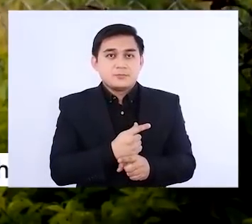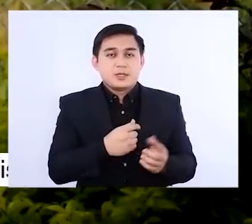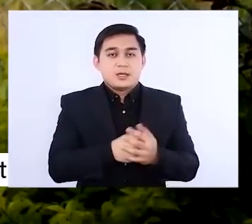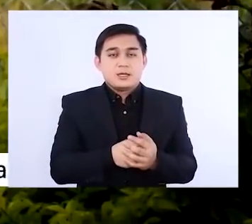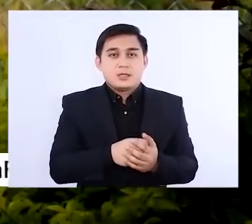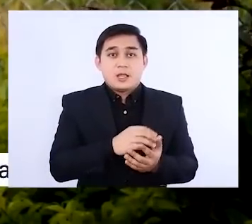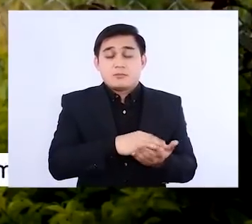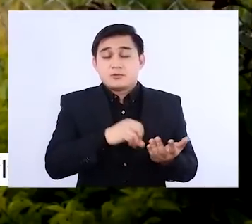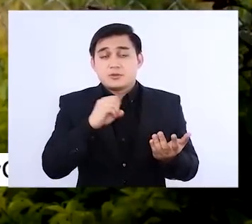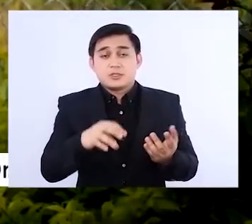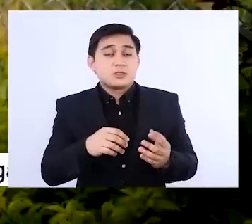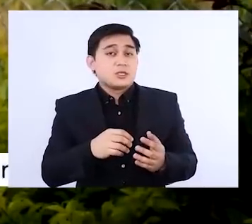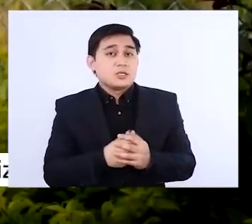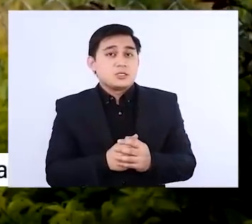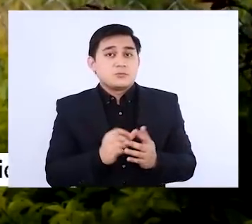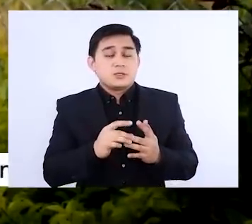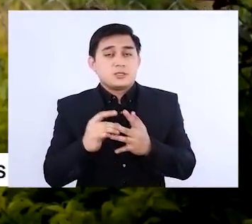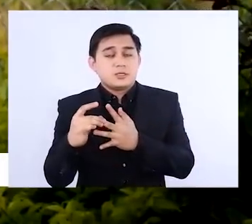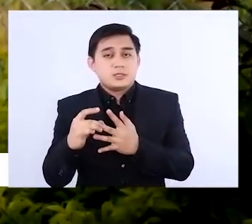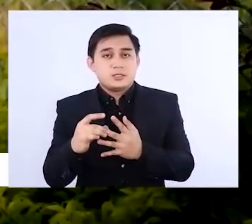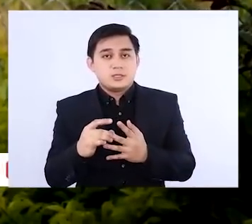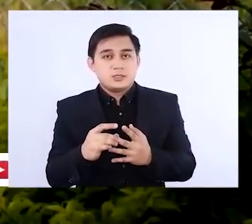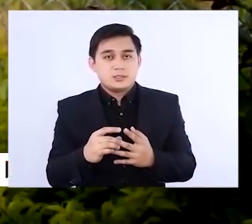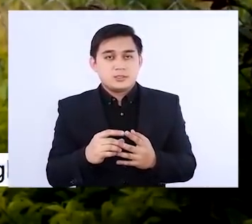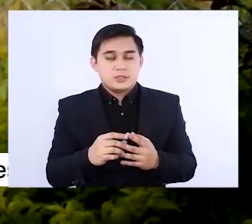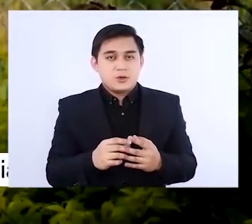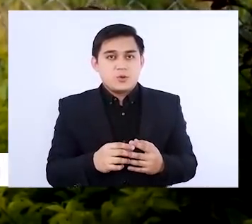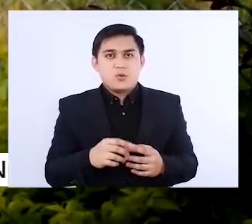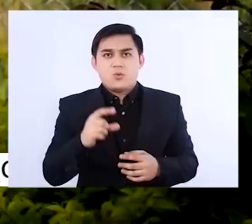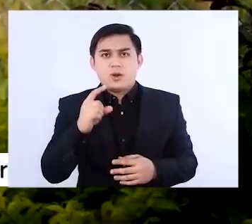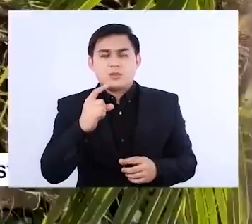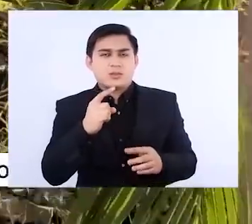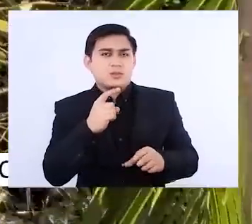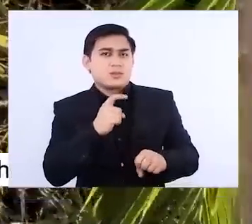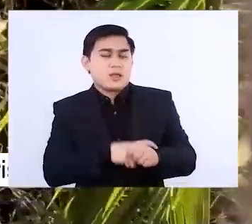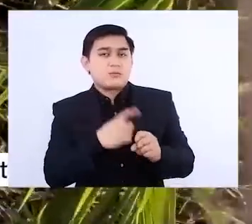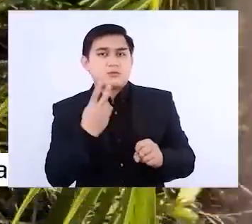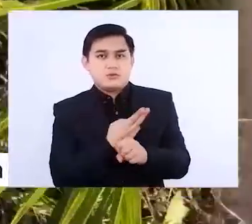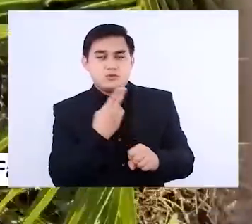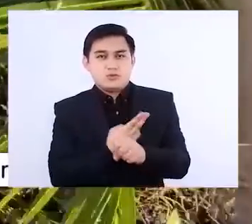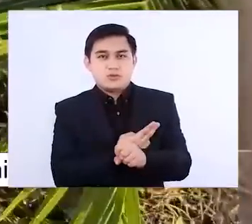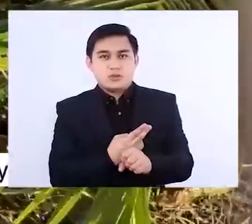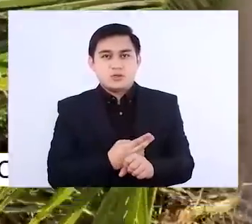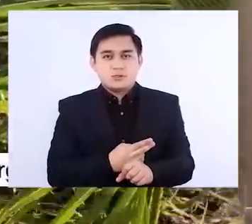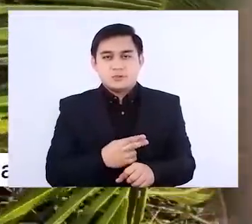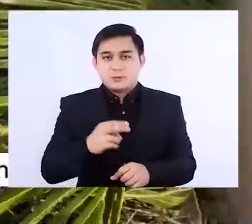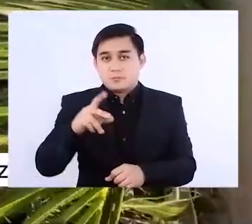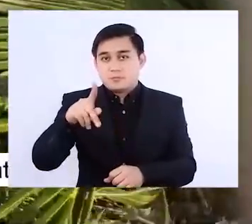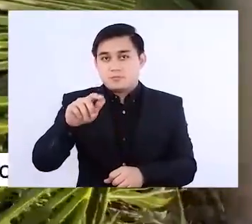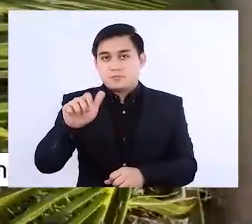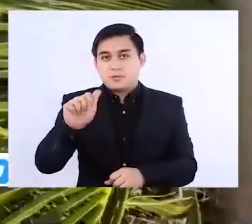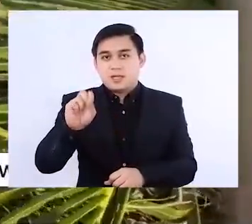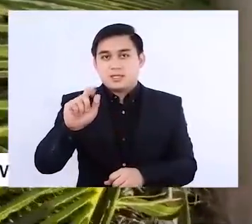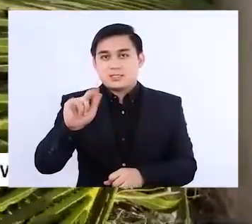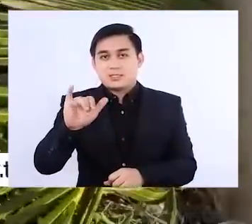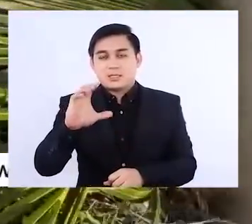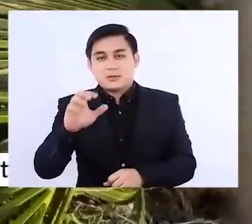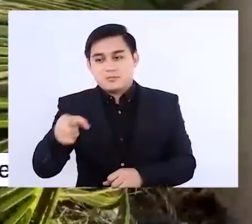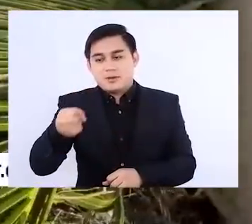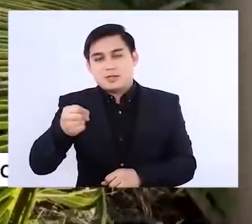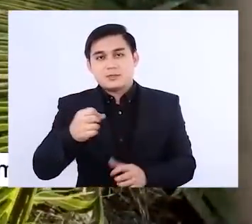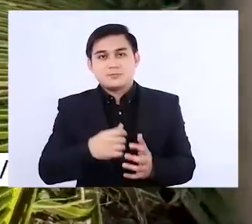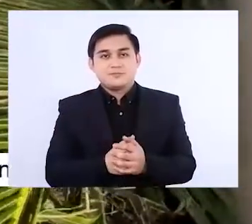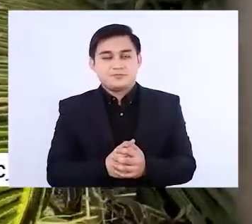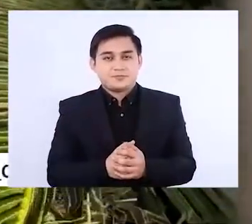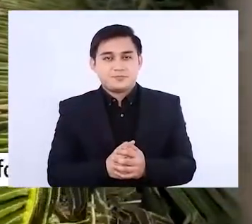na ang paggamit ng single o one-time use plastic bags. Kaya bilang pakikiisa ng mga